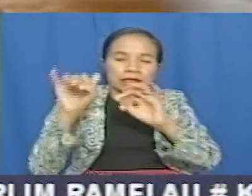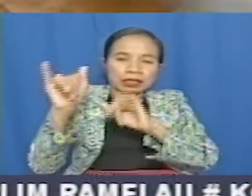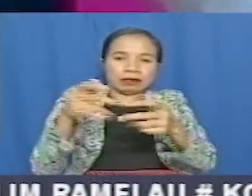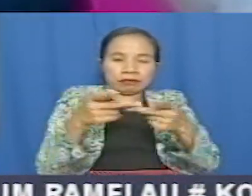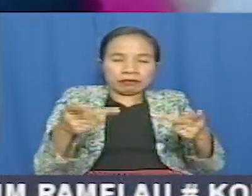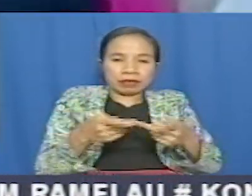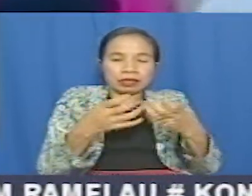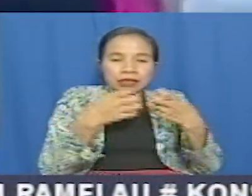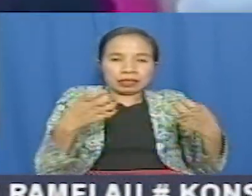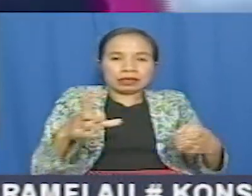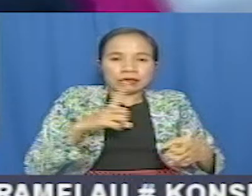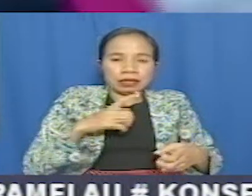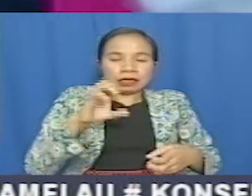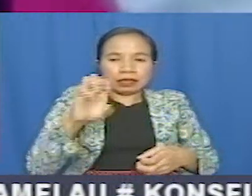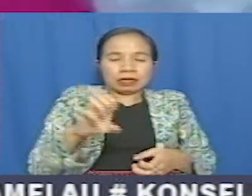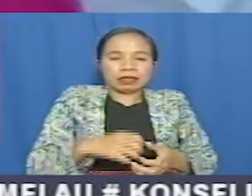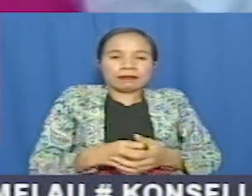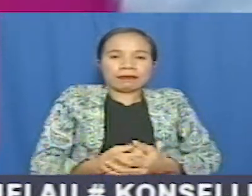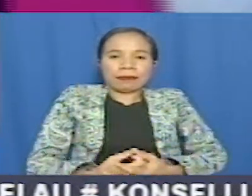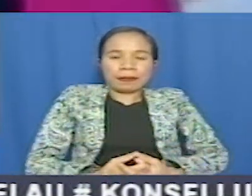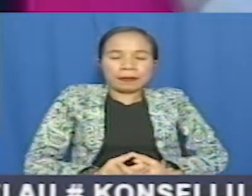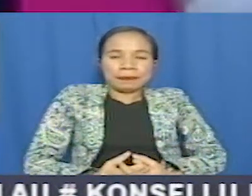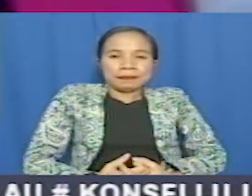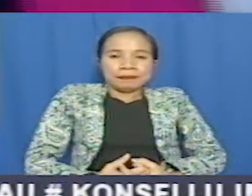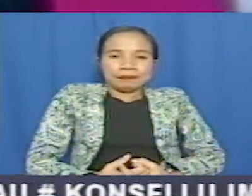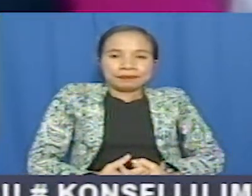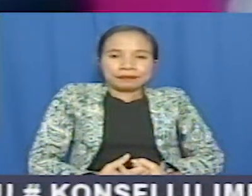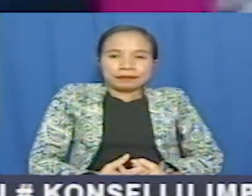hela isolamentu lahane. Candido Alves, Sonia Madeira, RTTL.